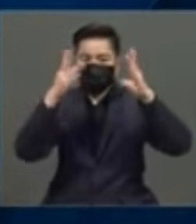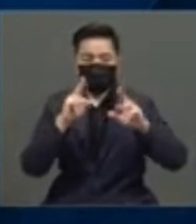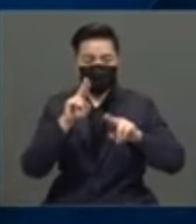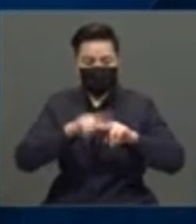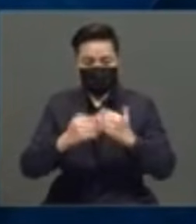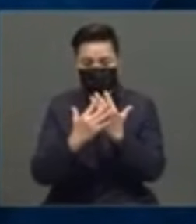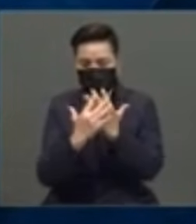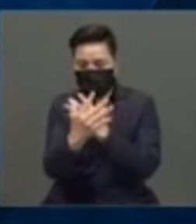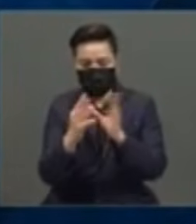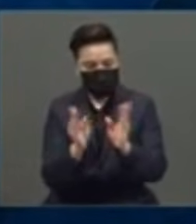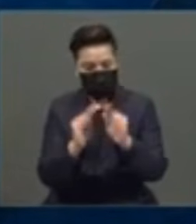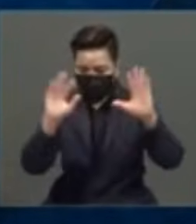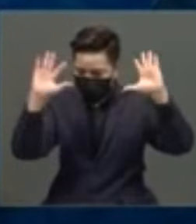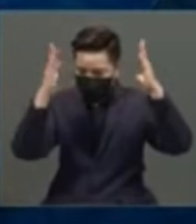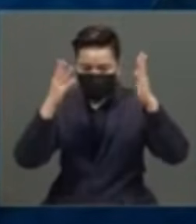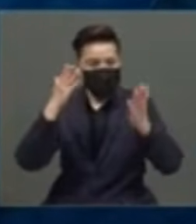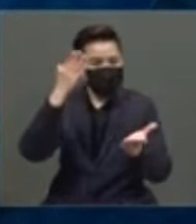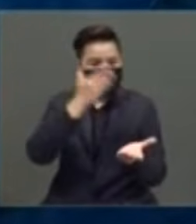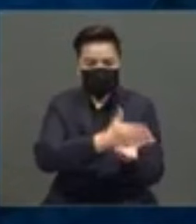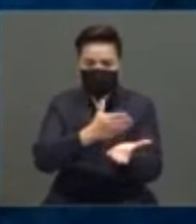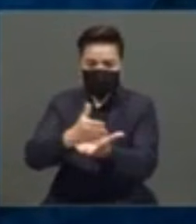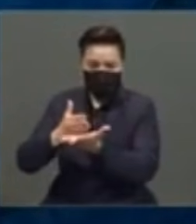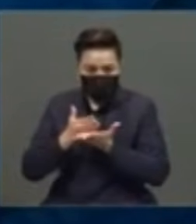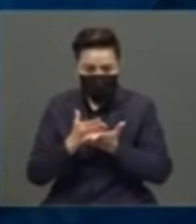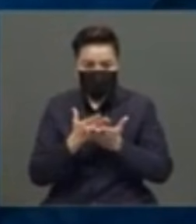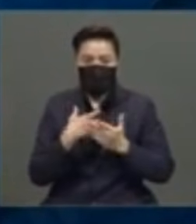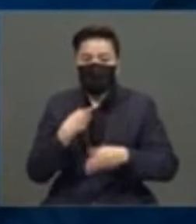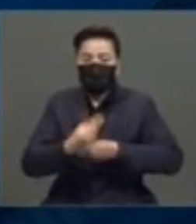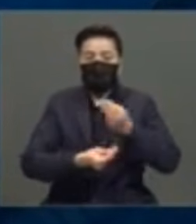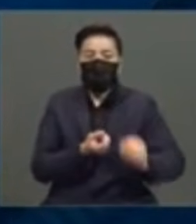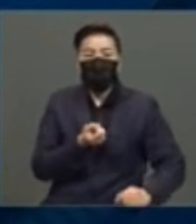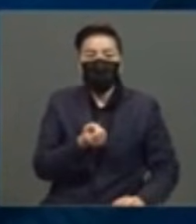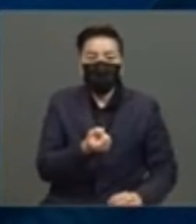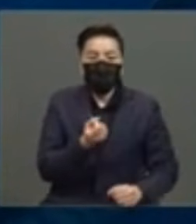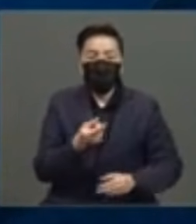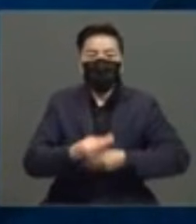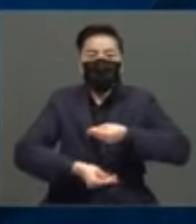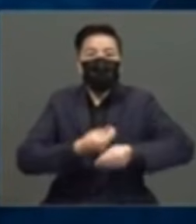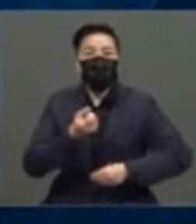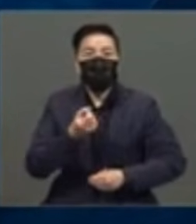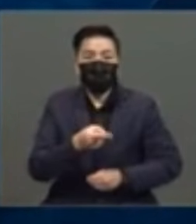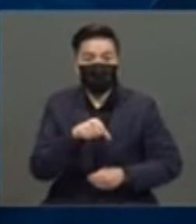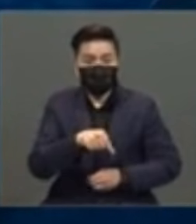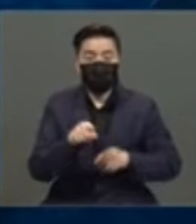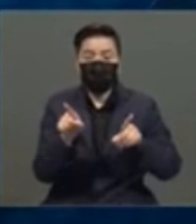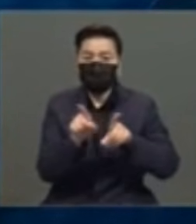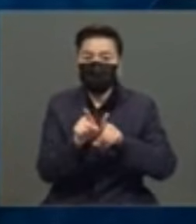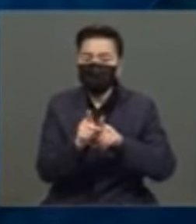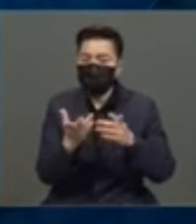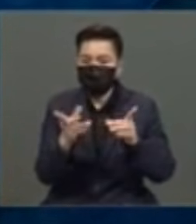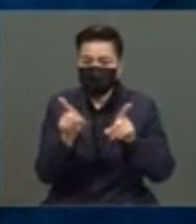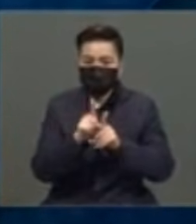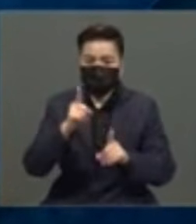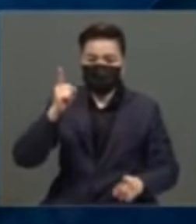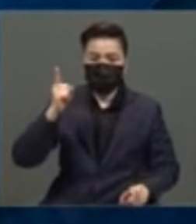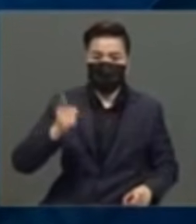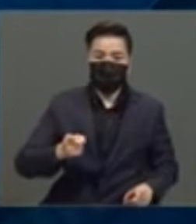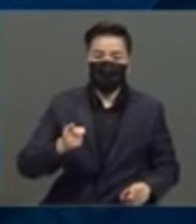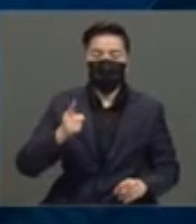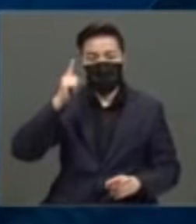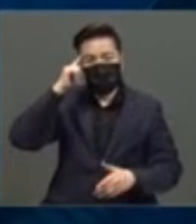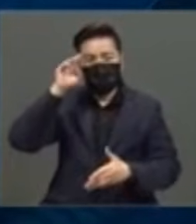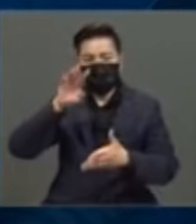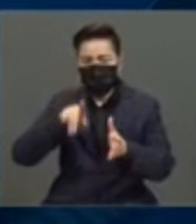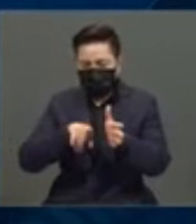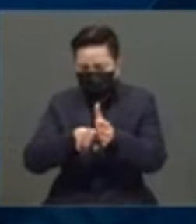มนางดประชุมร้านสะดวกซื้อตลาดสดนะครับจริงๆตลาดสดบอกว่าเป็นเป้าหม